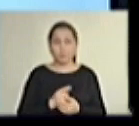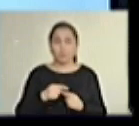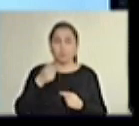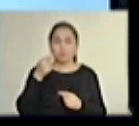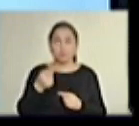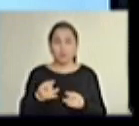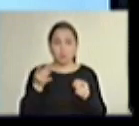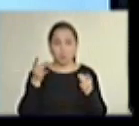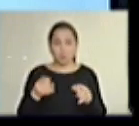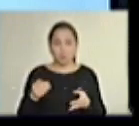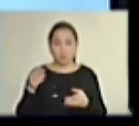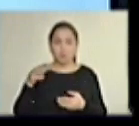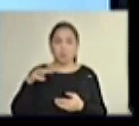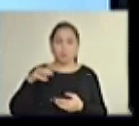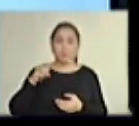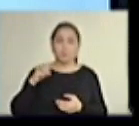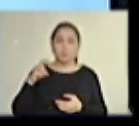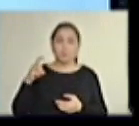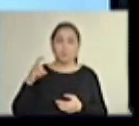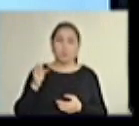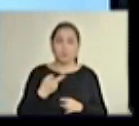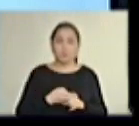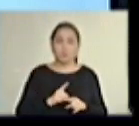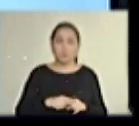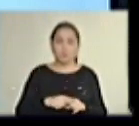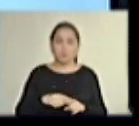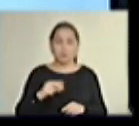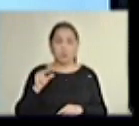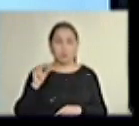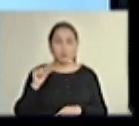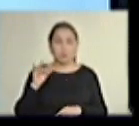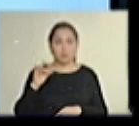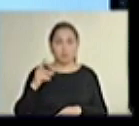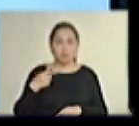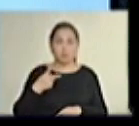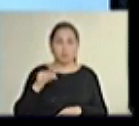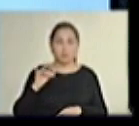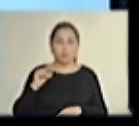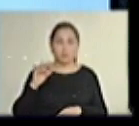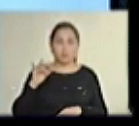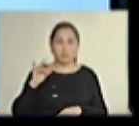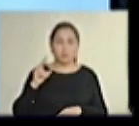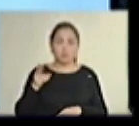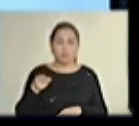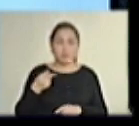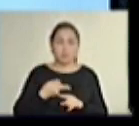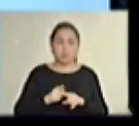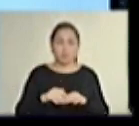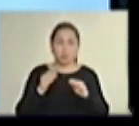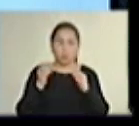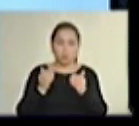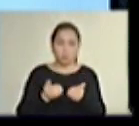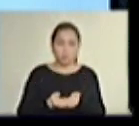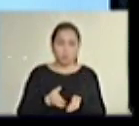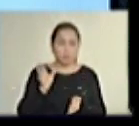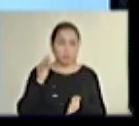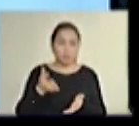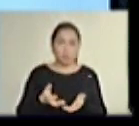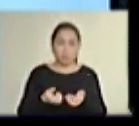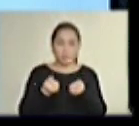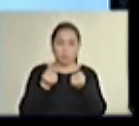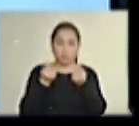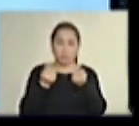Keyingi oddiy mexanizmimizdan biri bu chig'iriq. Albatta, chig'iriq bu quduqlardan suv